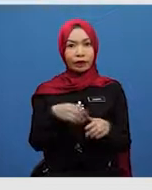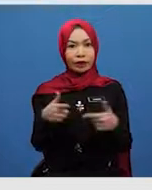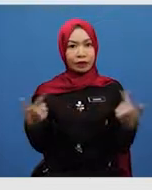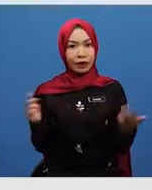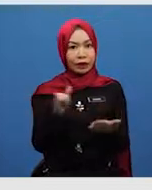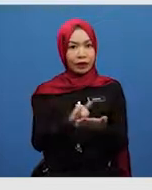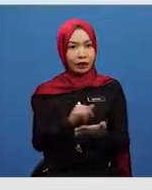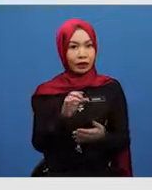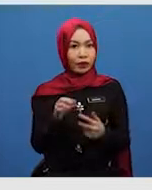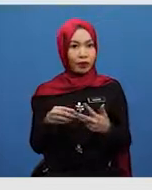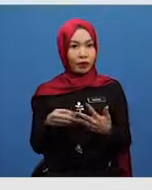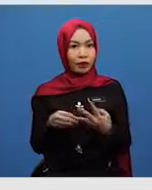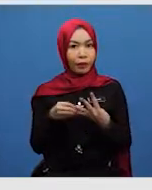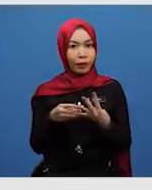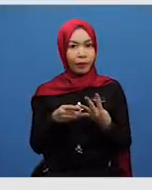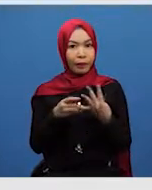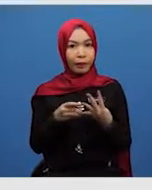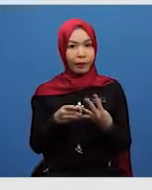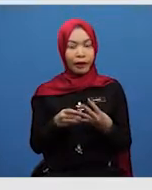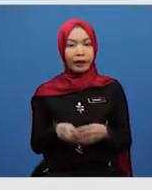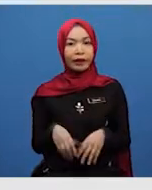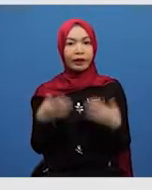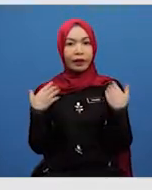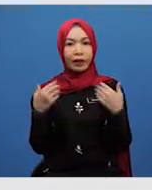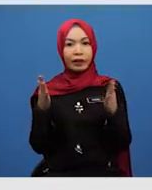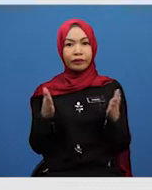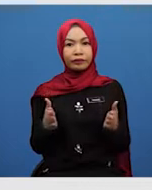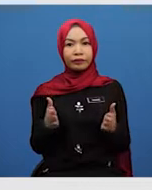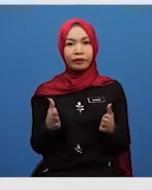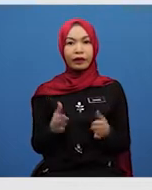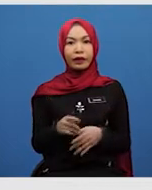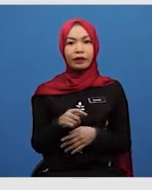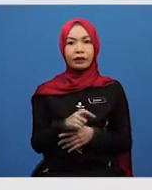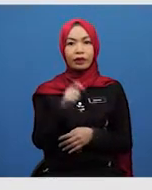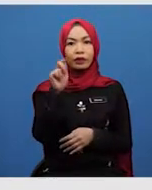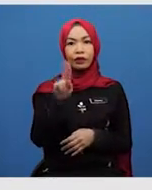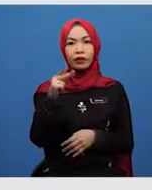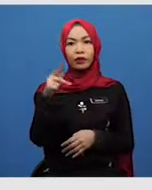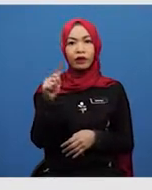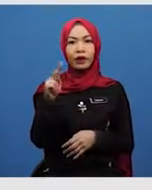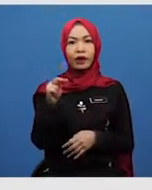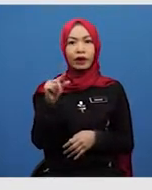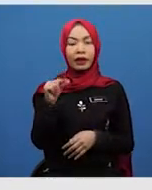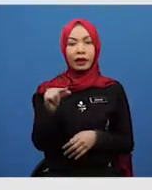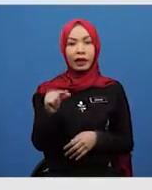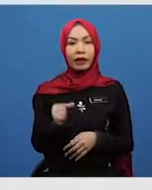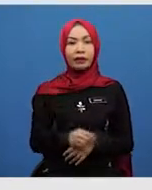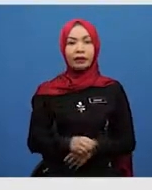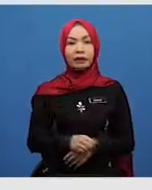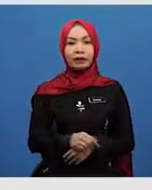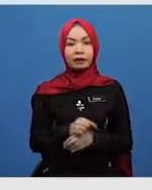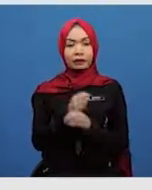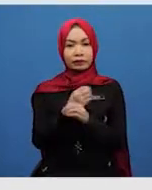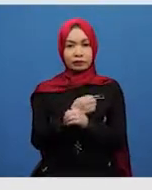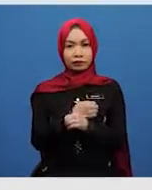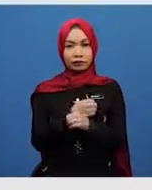Kampung dan tukang-tukang add a Hai majelis Kampung membantu orang tua dalam pengurusan